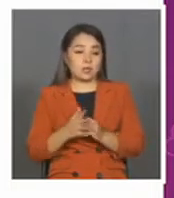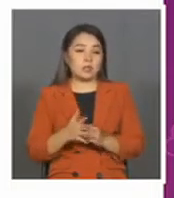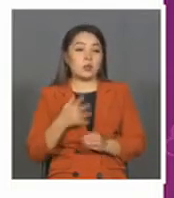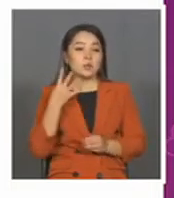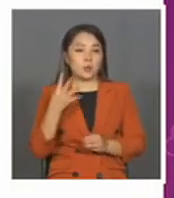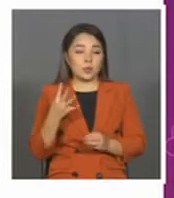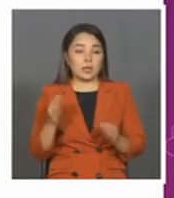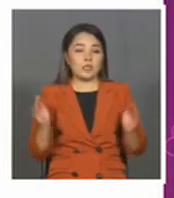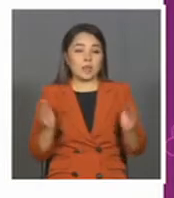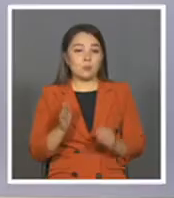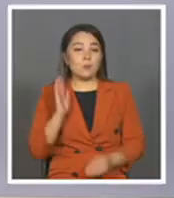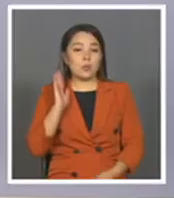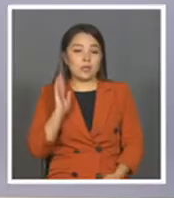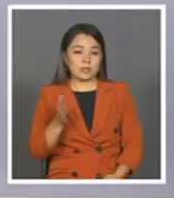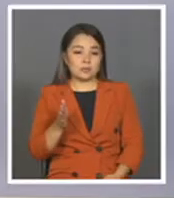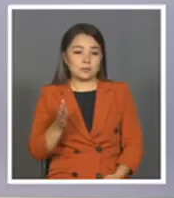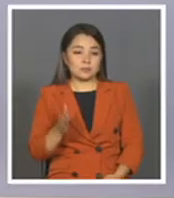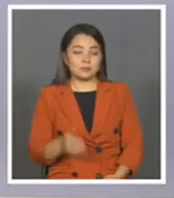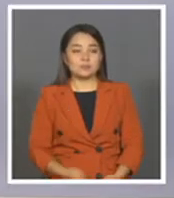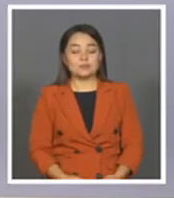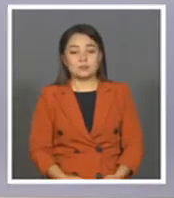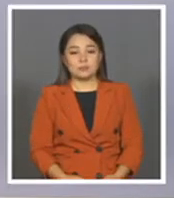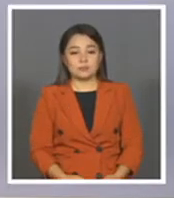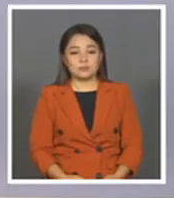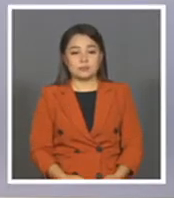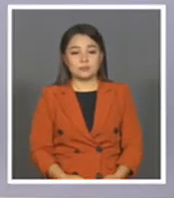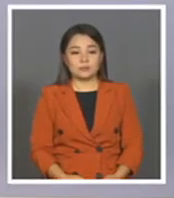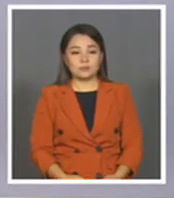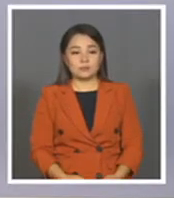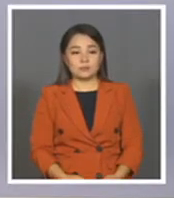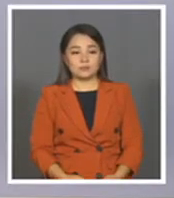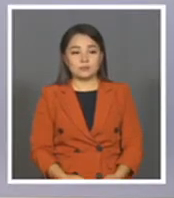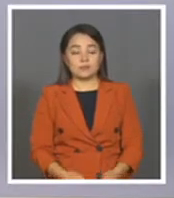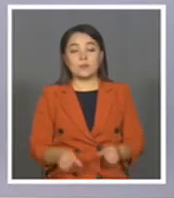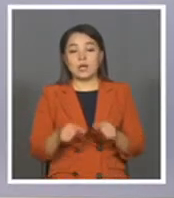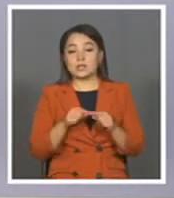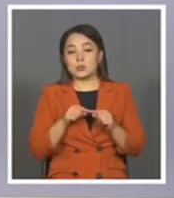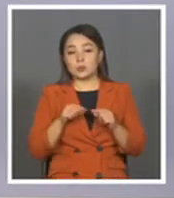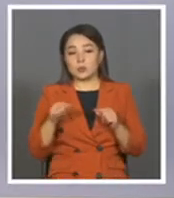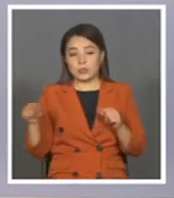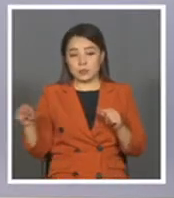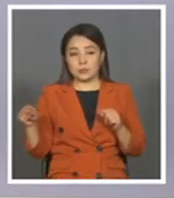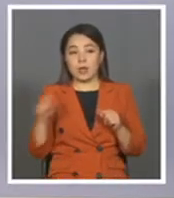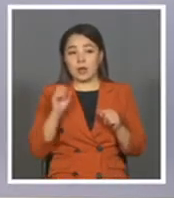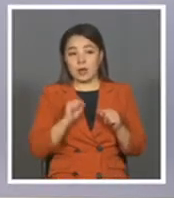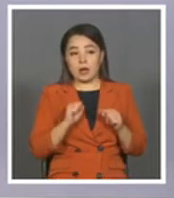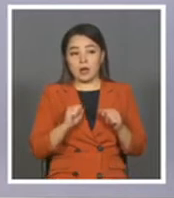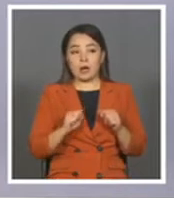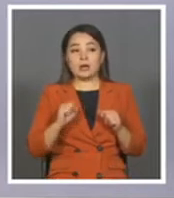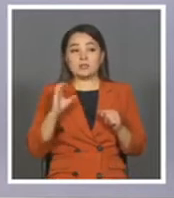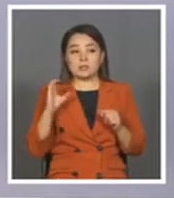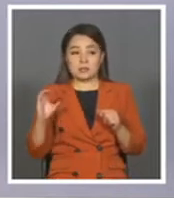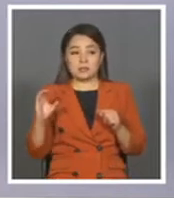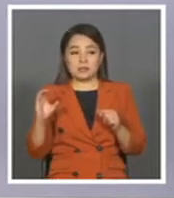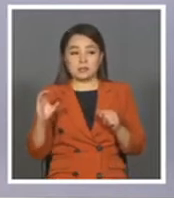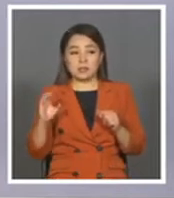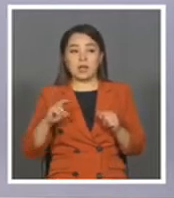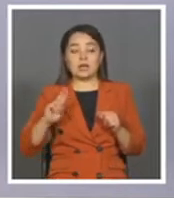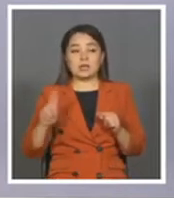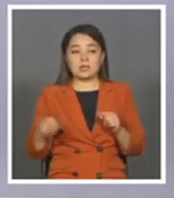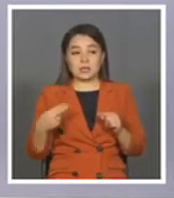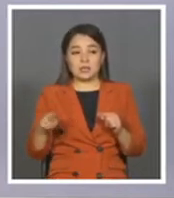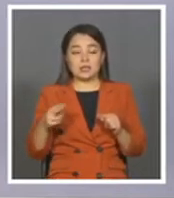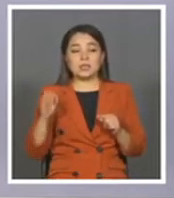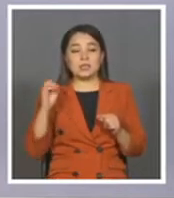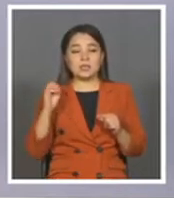санынан кем болады. Келесі тапсырма. Координаттық түзудегі А және С, Д және